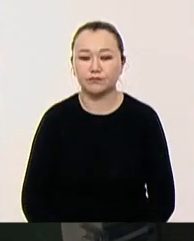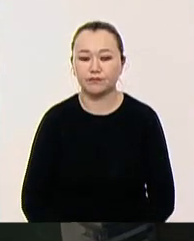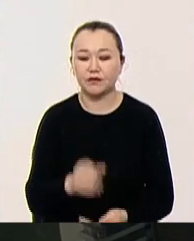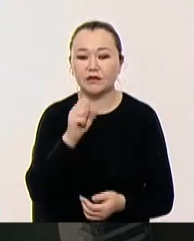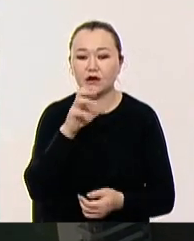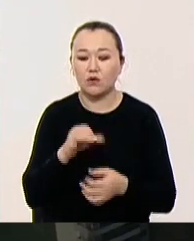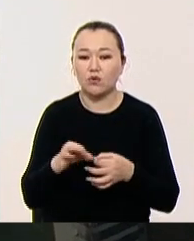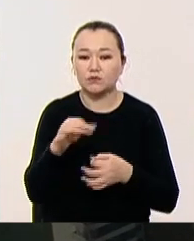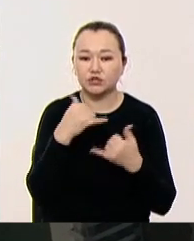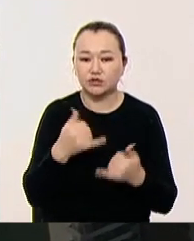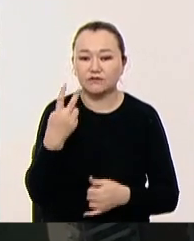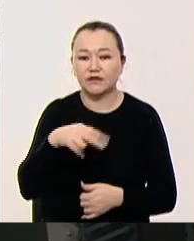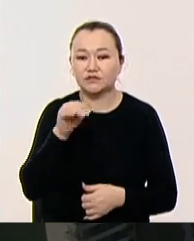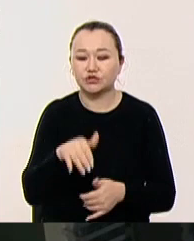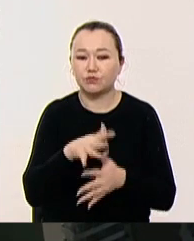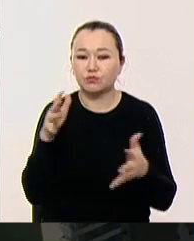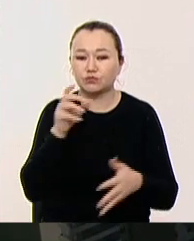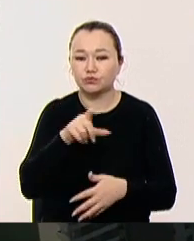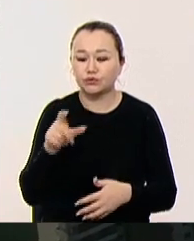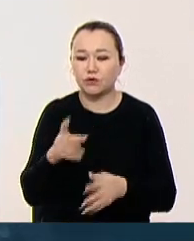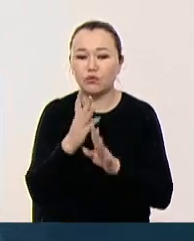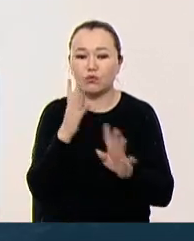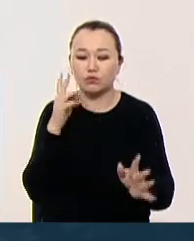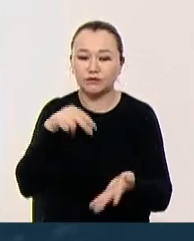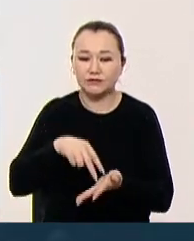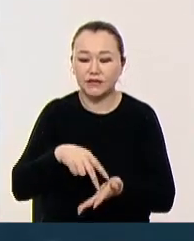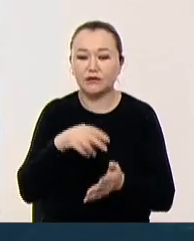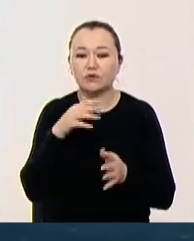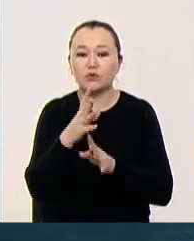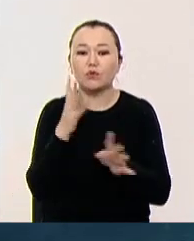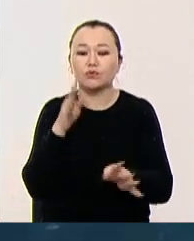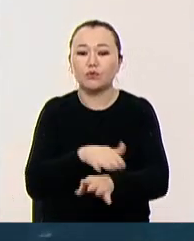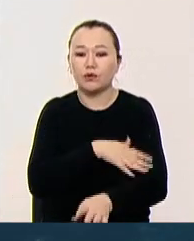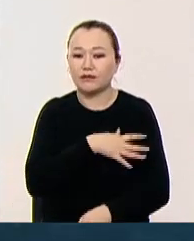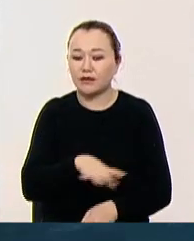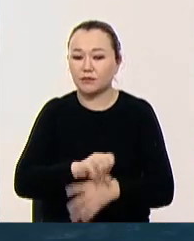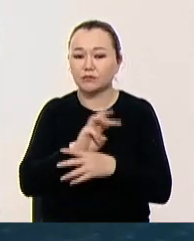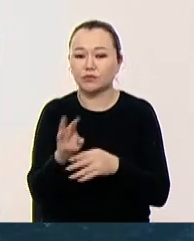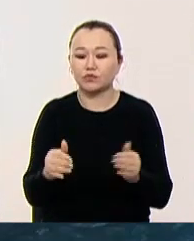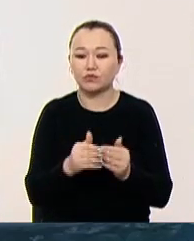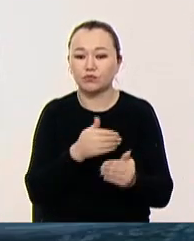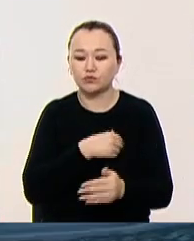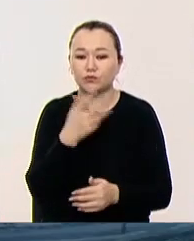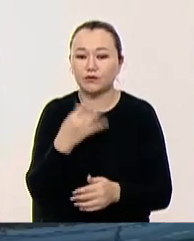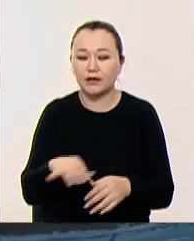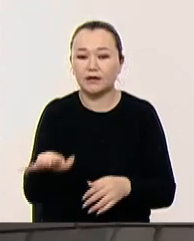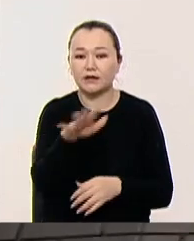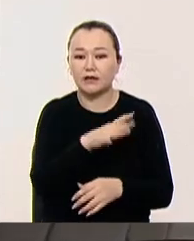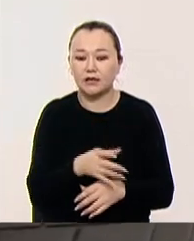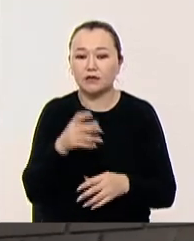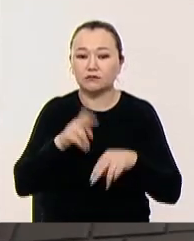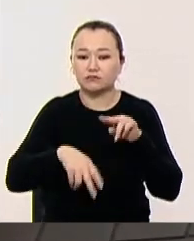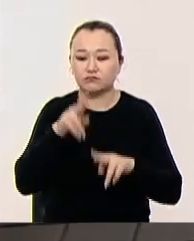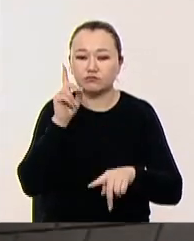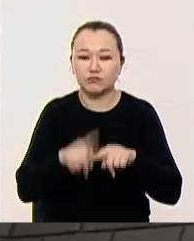Атырау облысында қазір 20 мыңнан астам азамат пәтер кезегінде тұр. Тұрғындарды көп күттірмей баспанамен қамту үшін мұнайлы өлкеде тұрғын үй құрылысы қарқынды жүріп